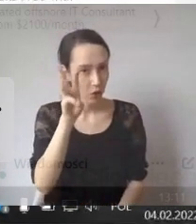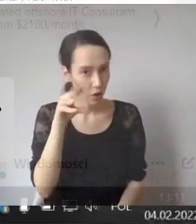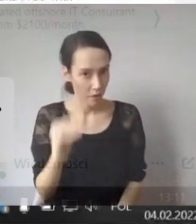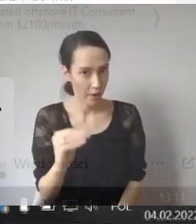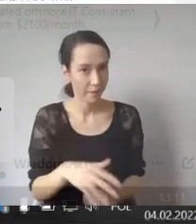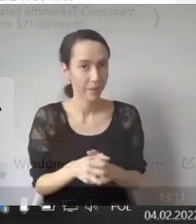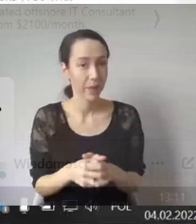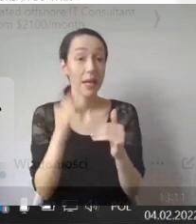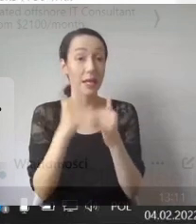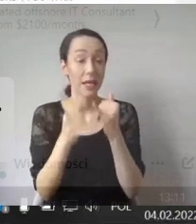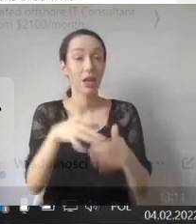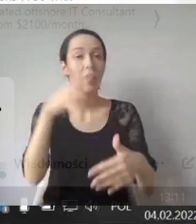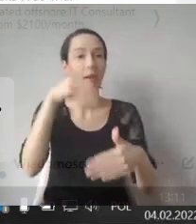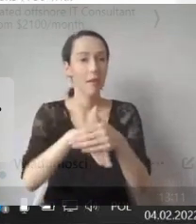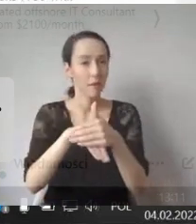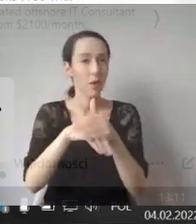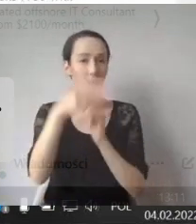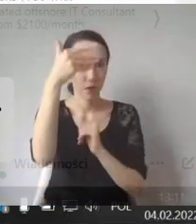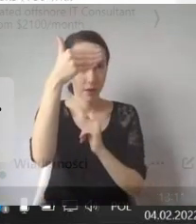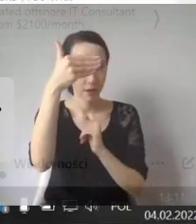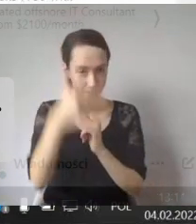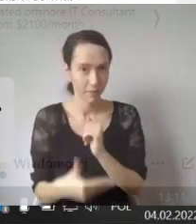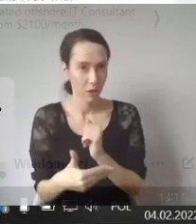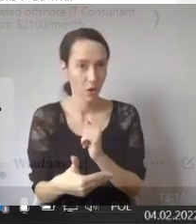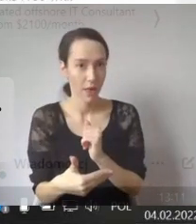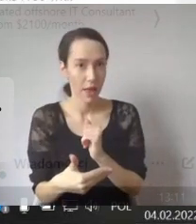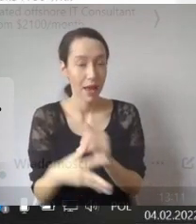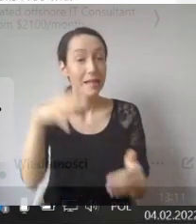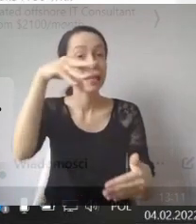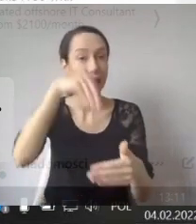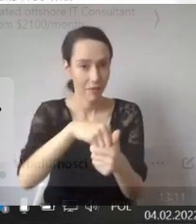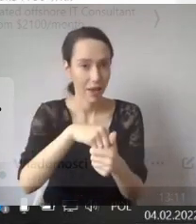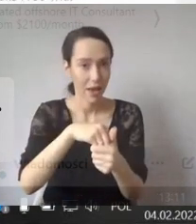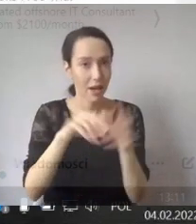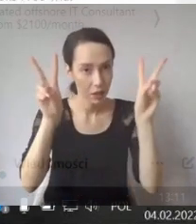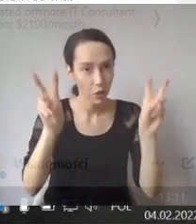specjalista do spraw obsługi klienta i znajduje się słowo francuski.